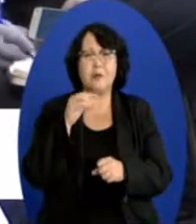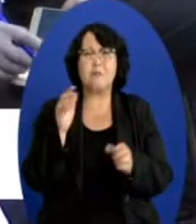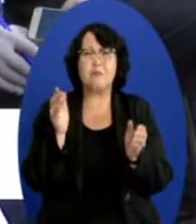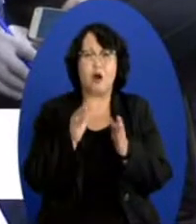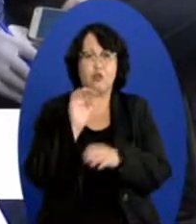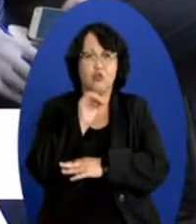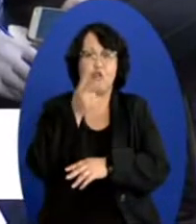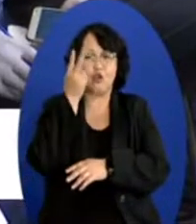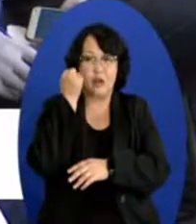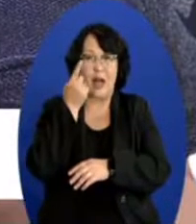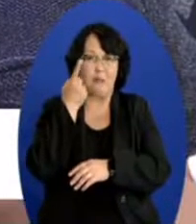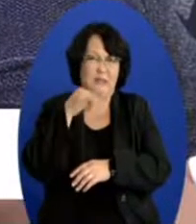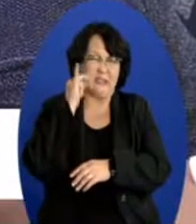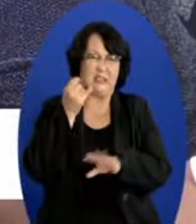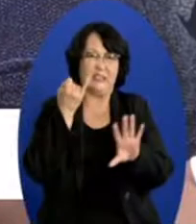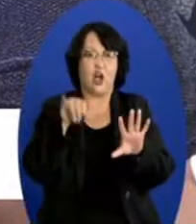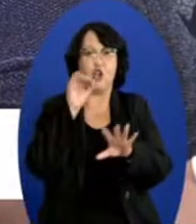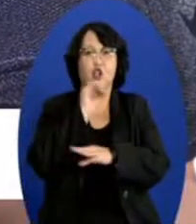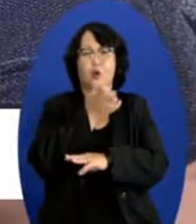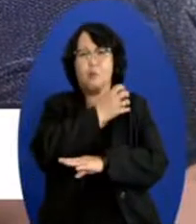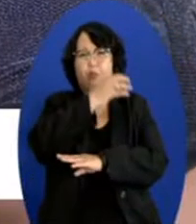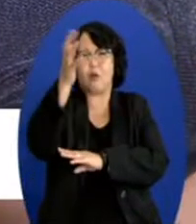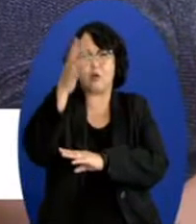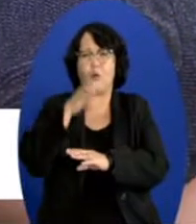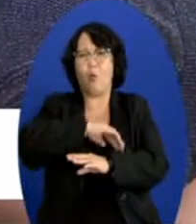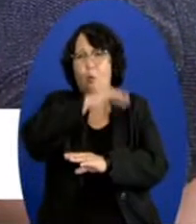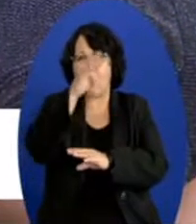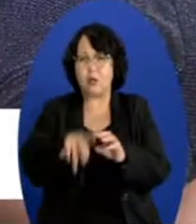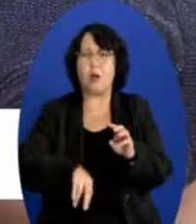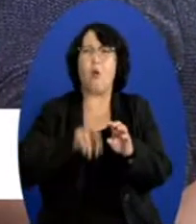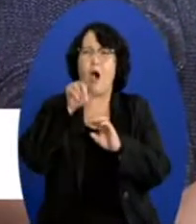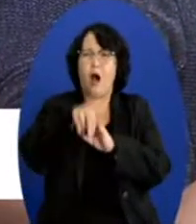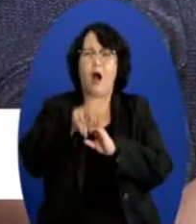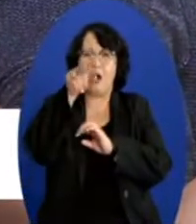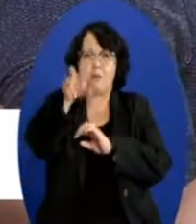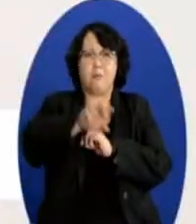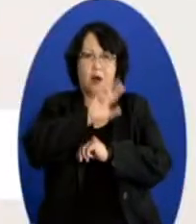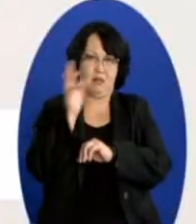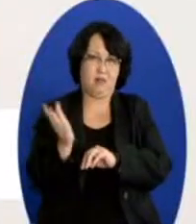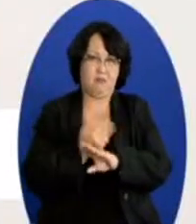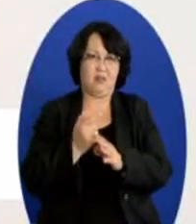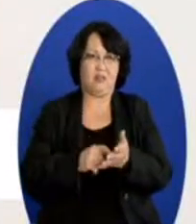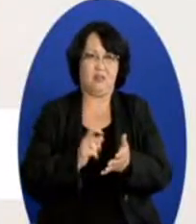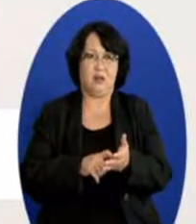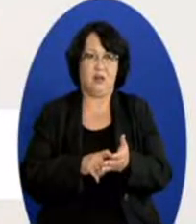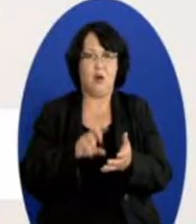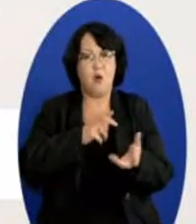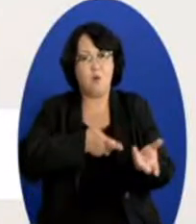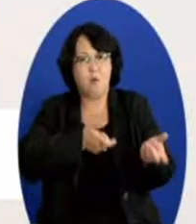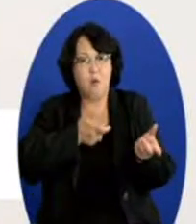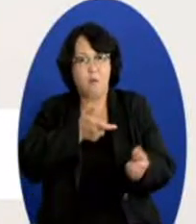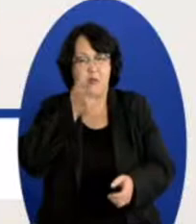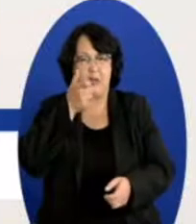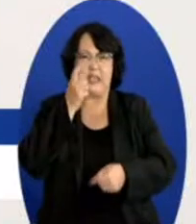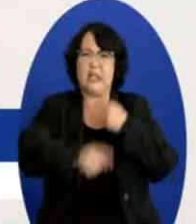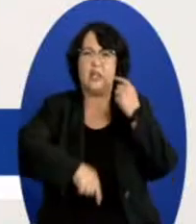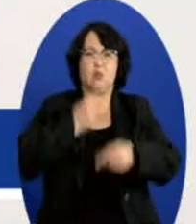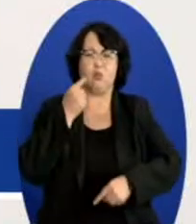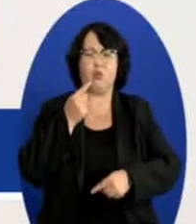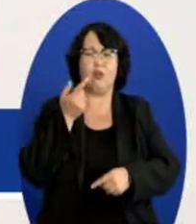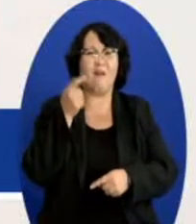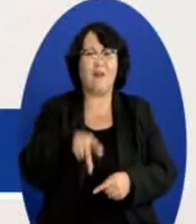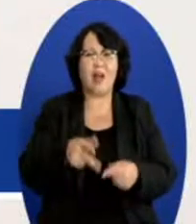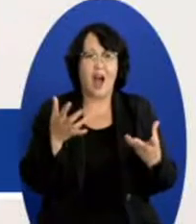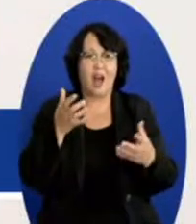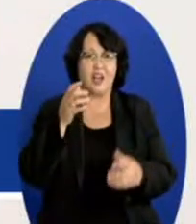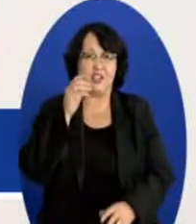60 хоног тайгад гардаг байна. Тиймээс холбоо ярих хэрэгслээ сайжруулах шаардлагатай гэсэн юм. Буу зэвсэг гэхээсээ илүү яг харилцаа